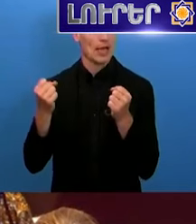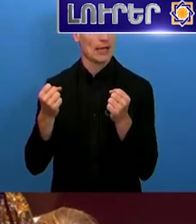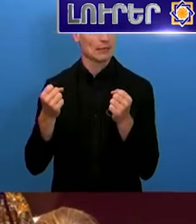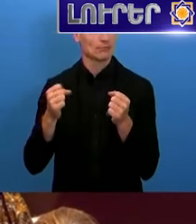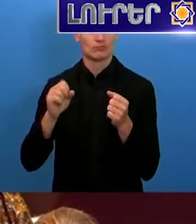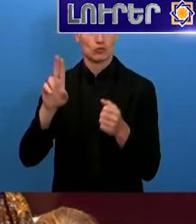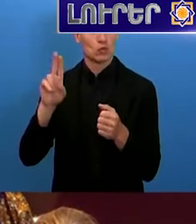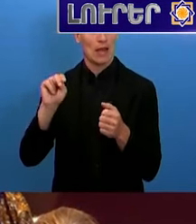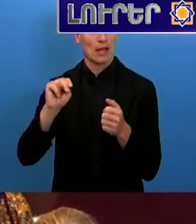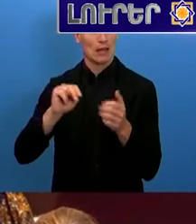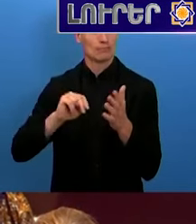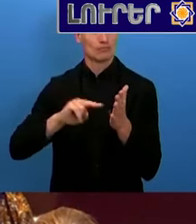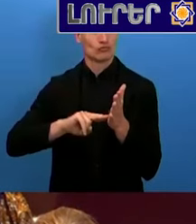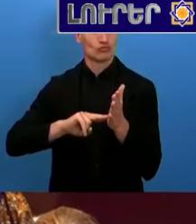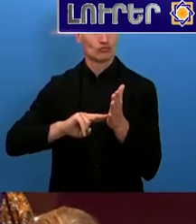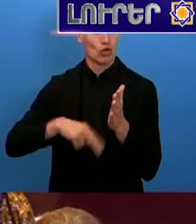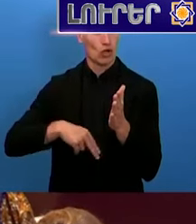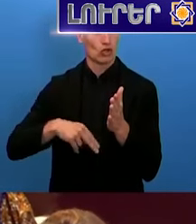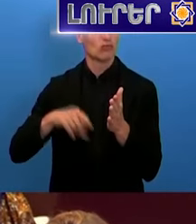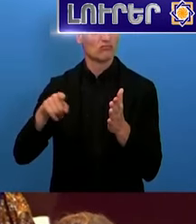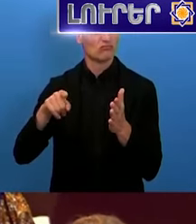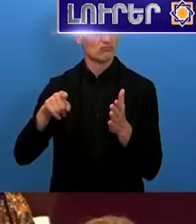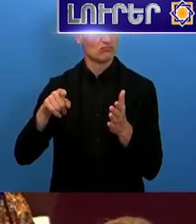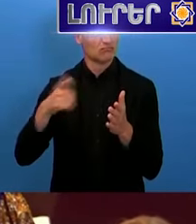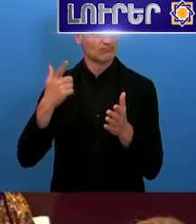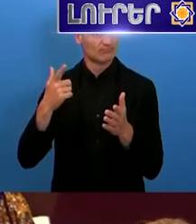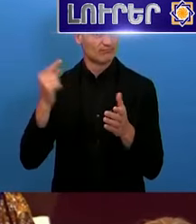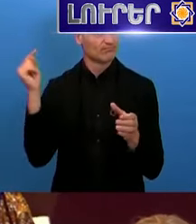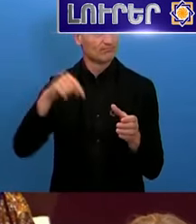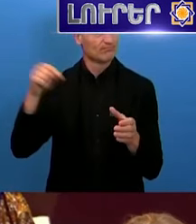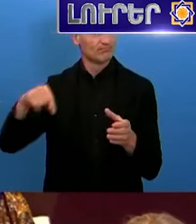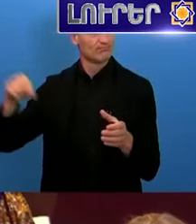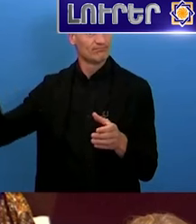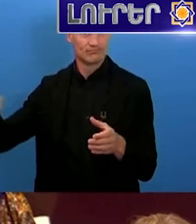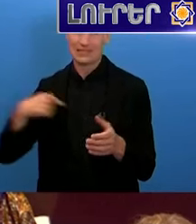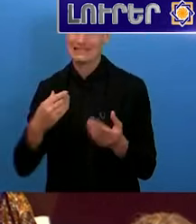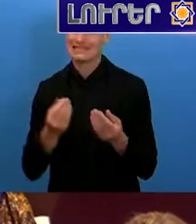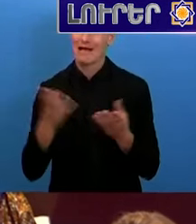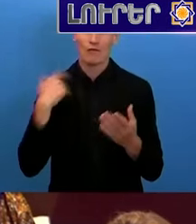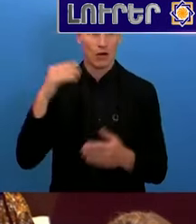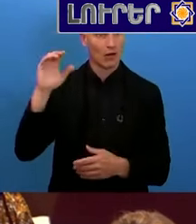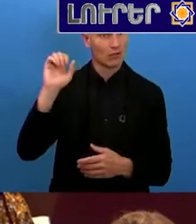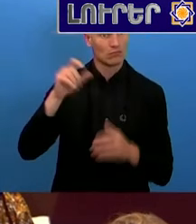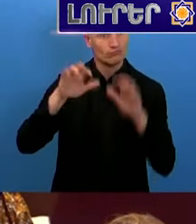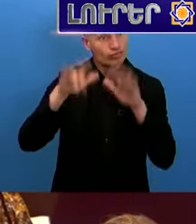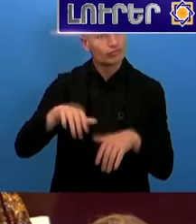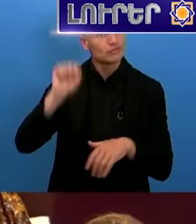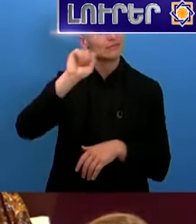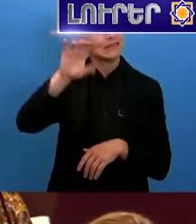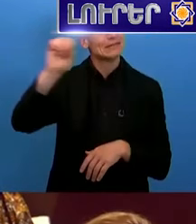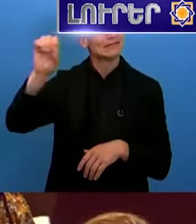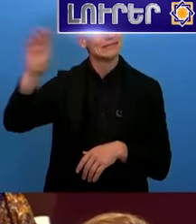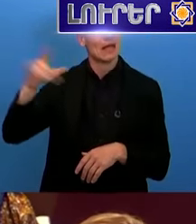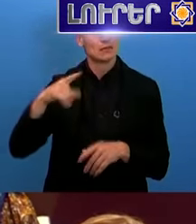դեմ ստեղծելով հատուկ հանձնաժողով վերը քննարկելու բնիկ ժողովրդների խնդրանքը նման հանցագործությունների կատարման դեպքում գործերի միջազգային